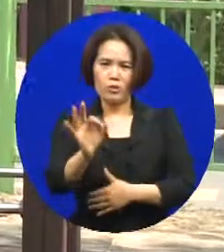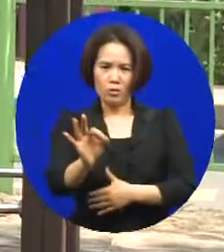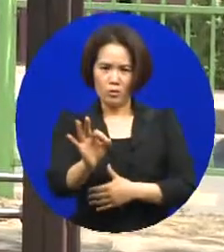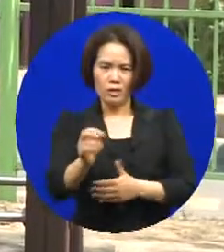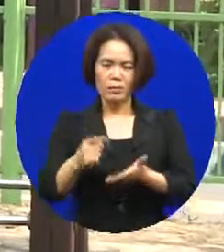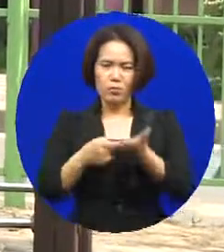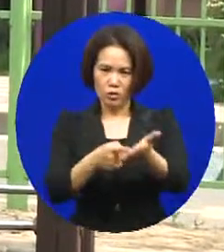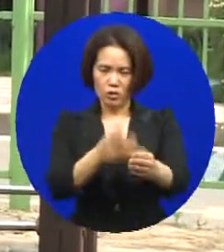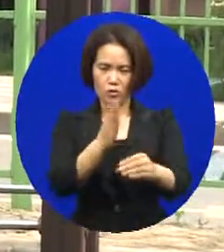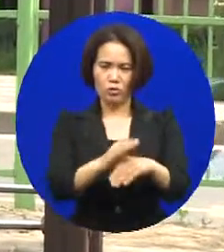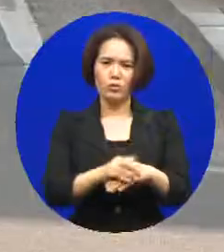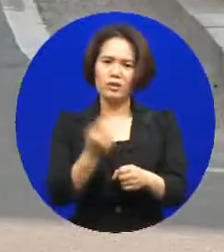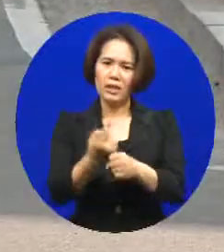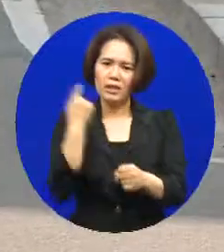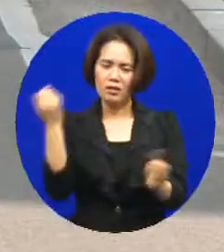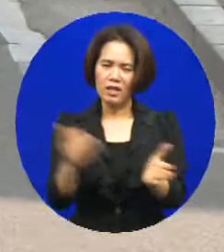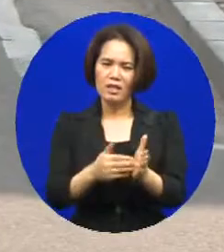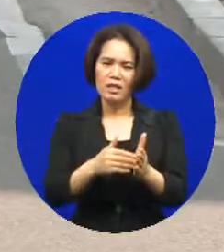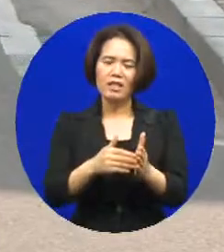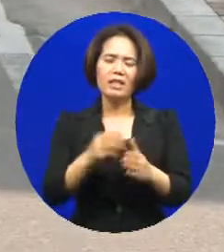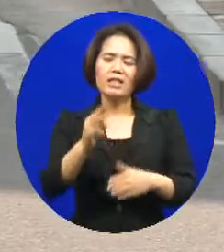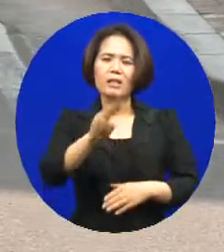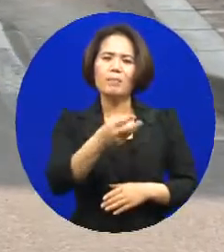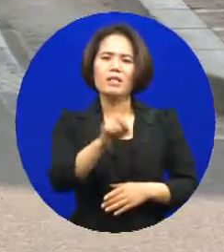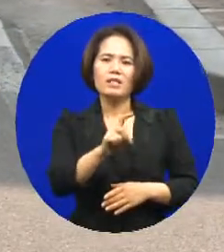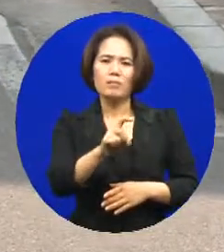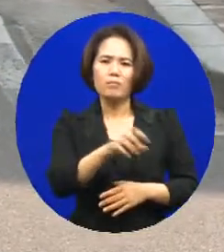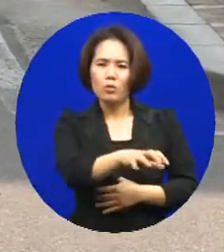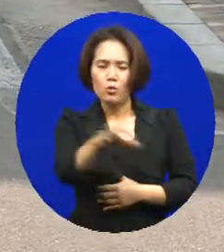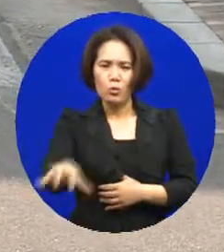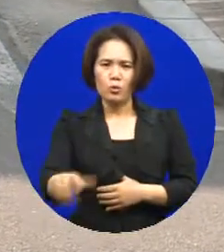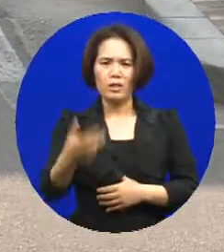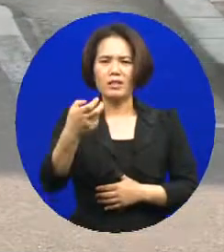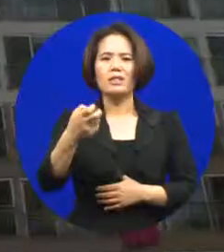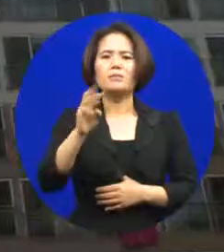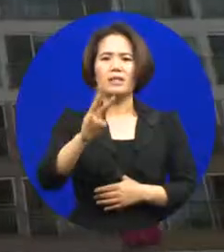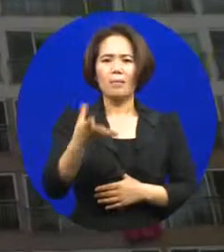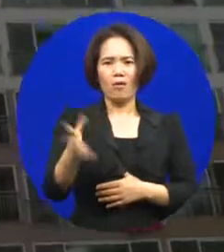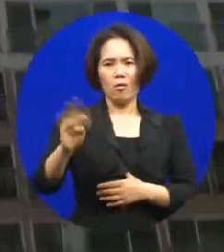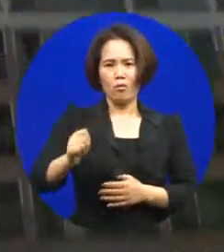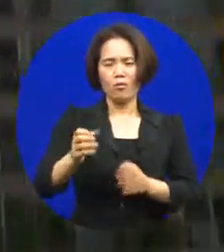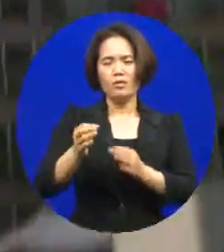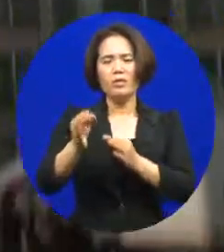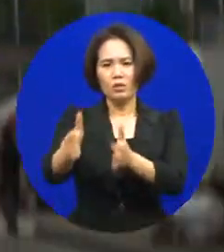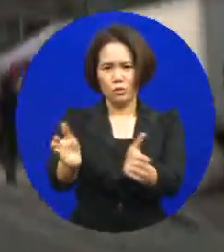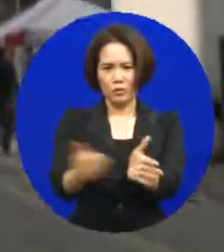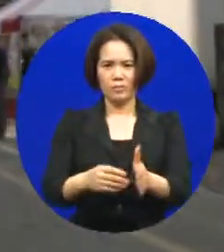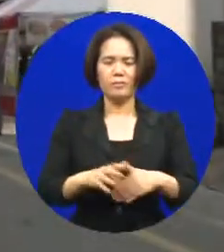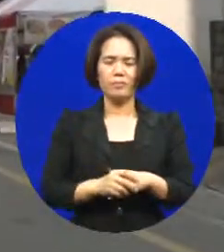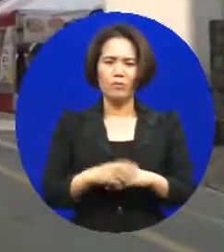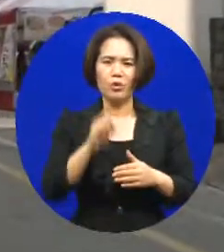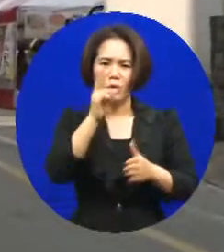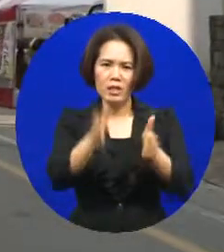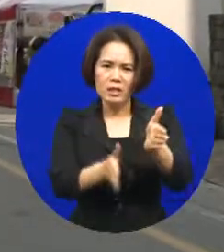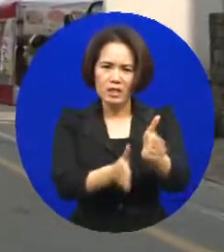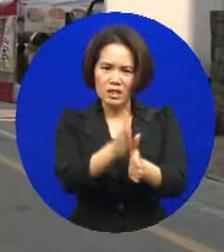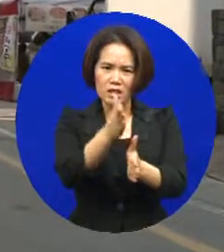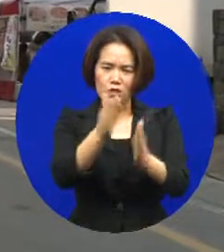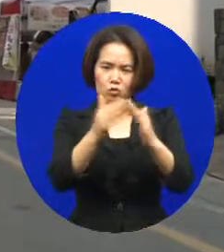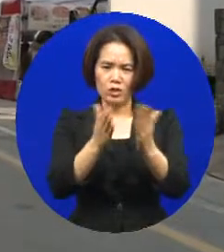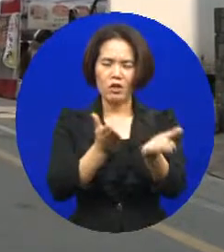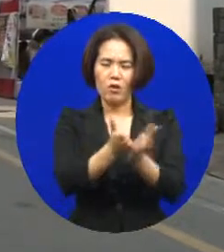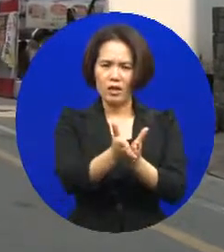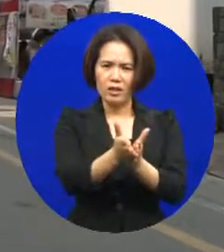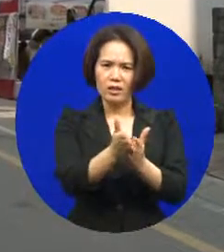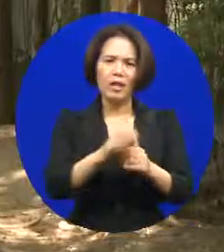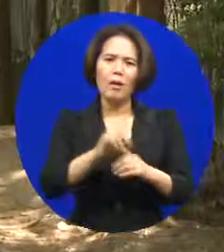지원 사업을 추진해 지난해까지 총 310개 단지에 총 73억 원을 지원했습니다. 용인시 주택과는